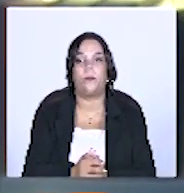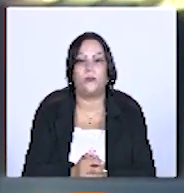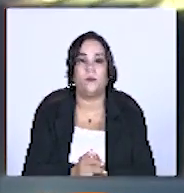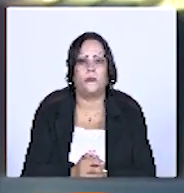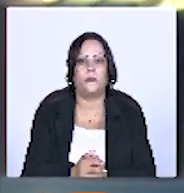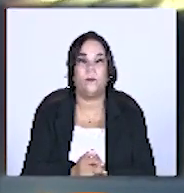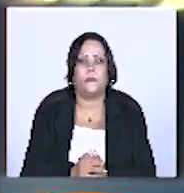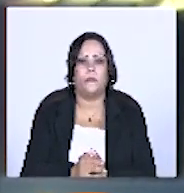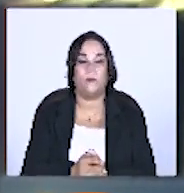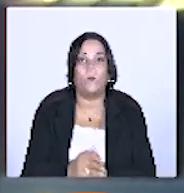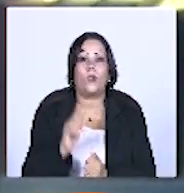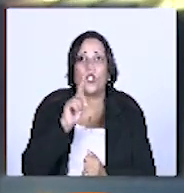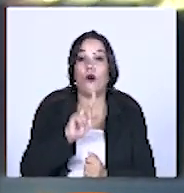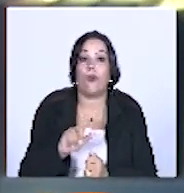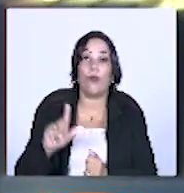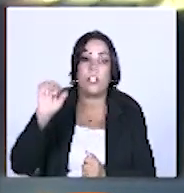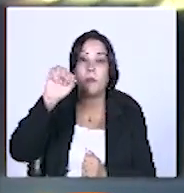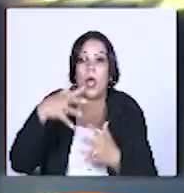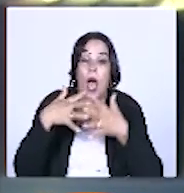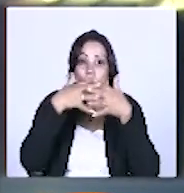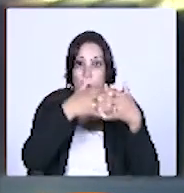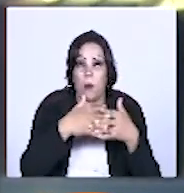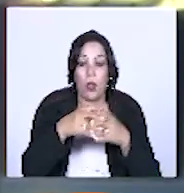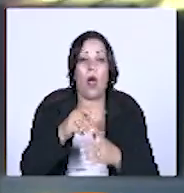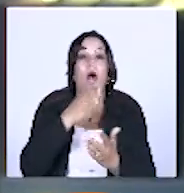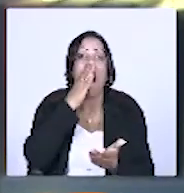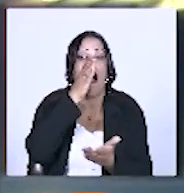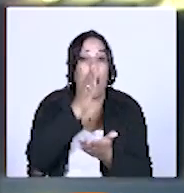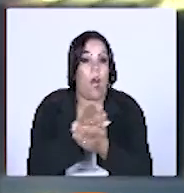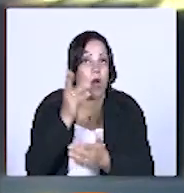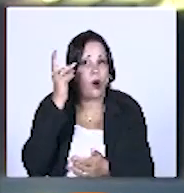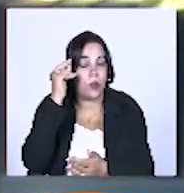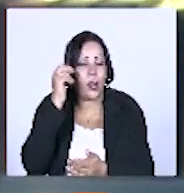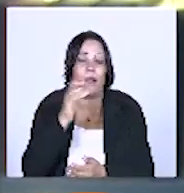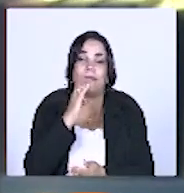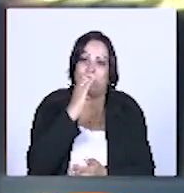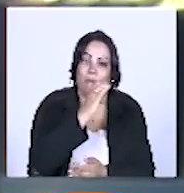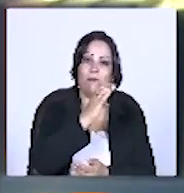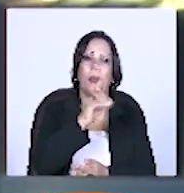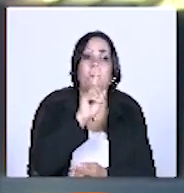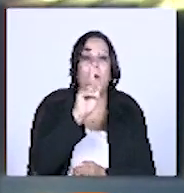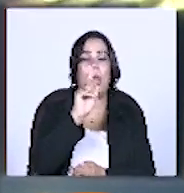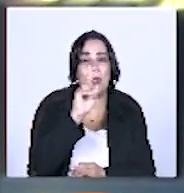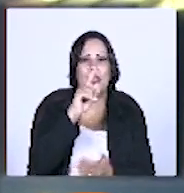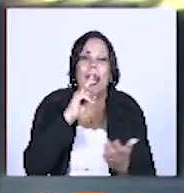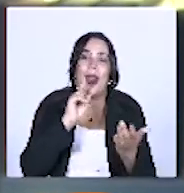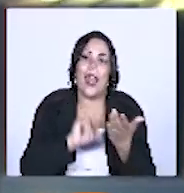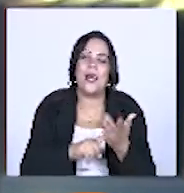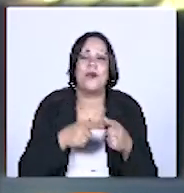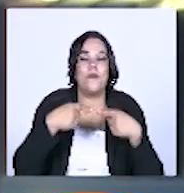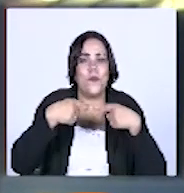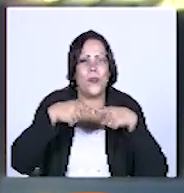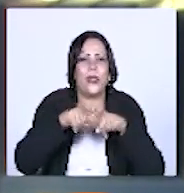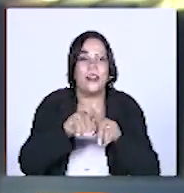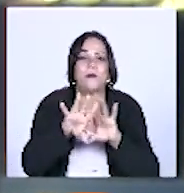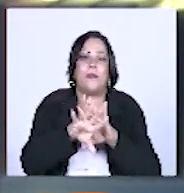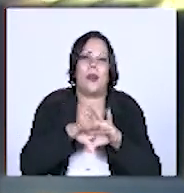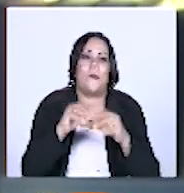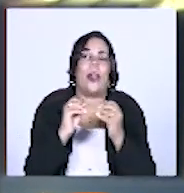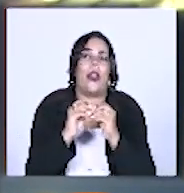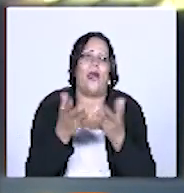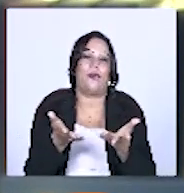المواجهات الرئيس جو بايدن بيقول لك من حق اسرائيل ان هي ترد ولكن ترد بما يتناسب مع ما يحدث